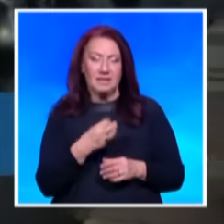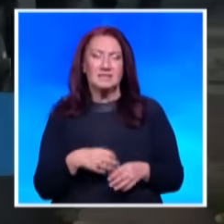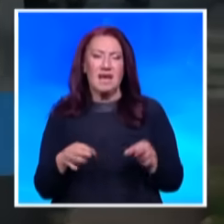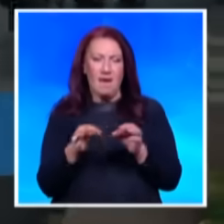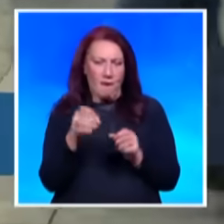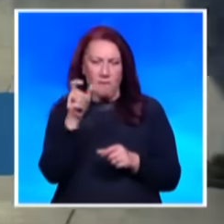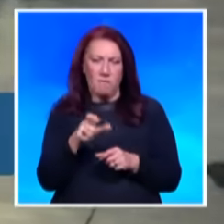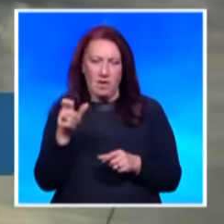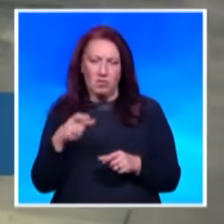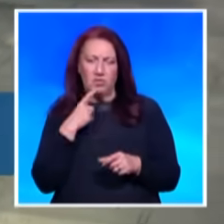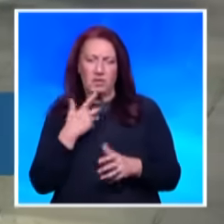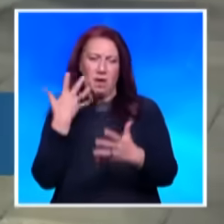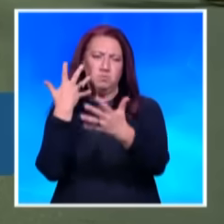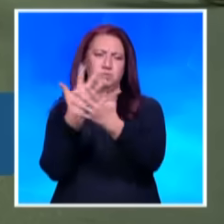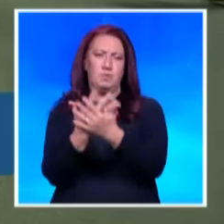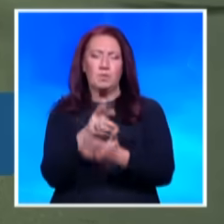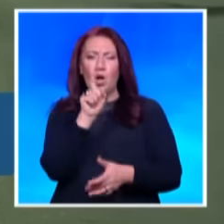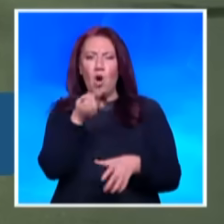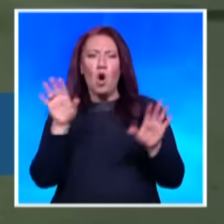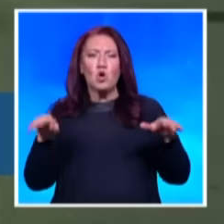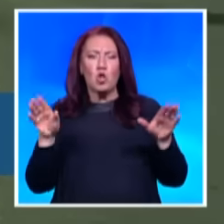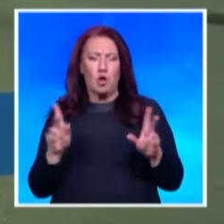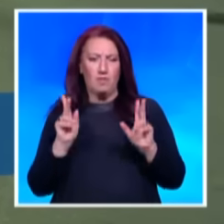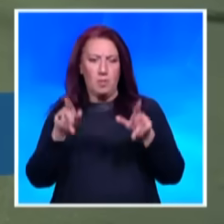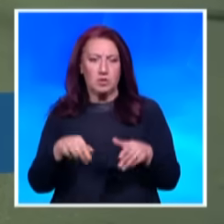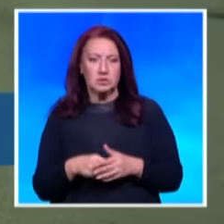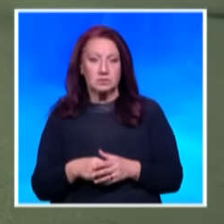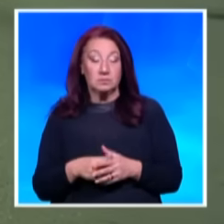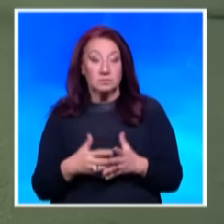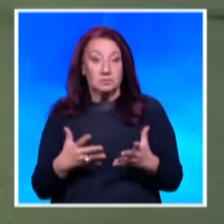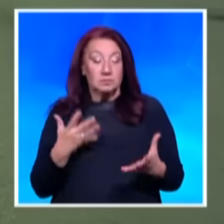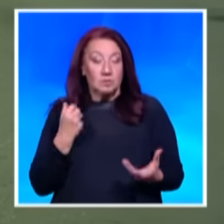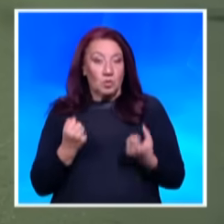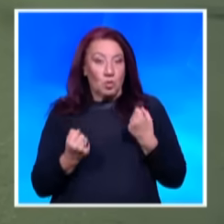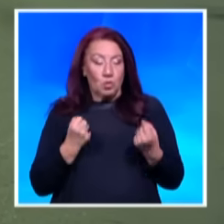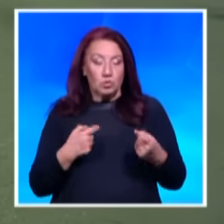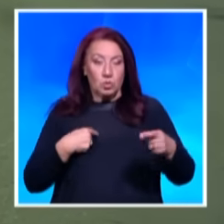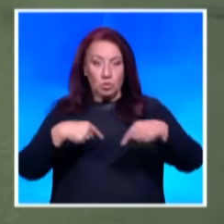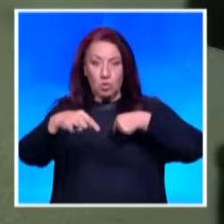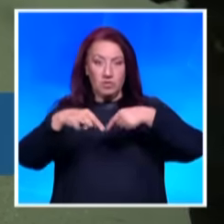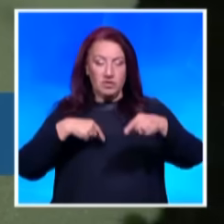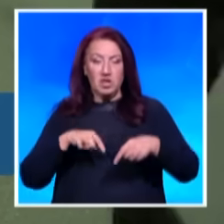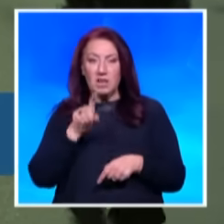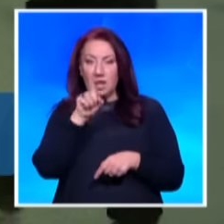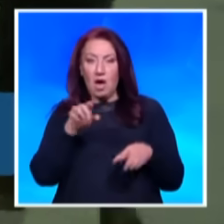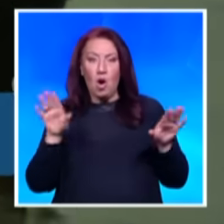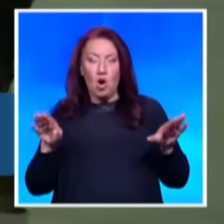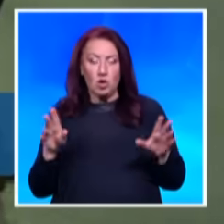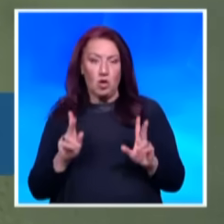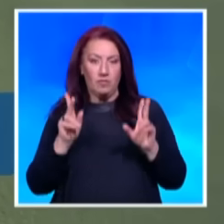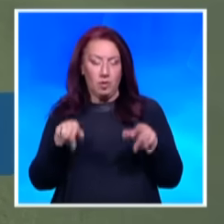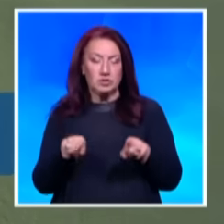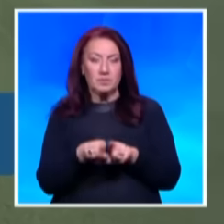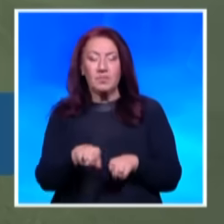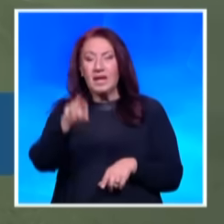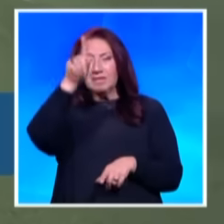привърженици блокираха и Орлов мост. Изключително затруднено е движението и по Орлов мост. От Цариградско шосе,